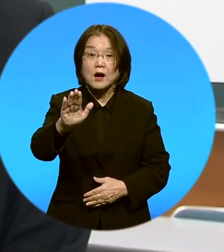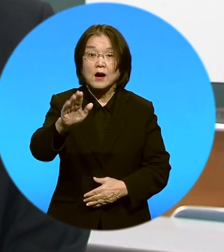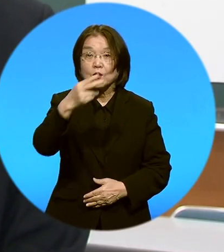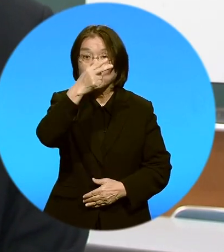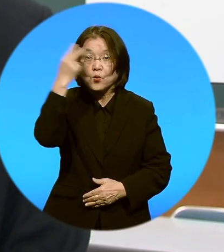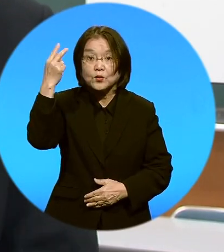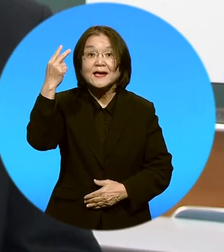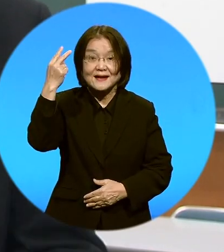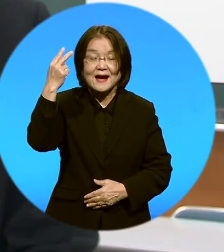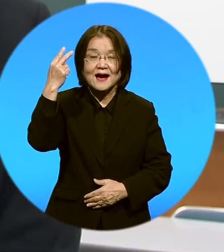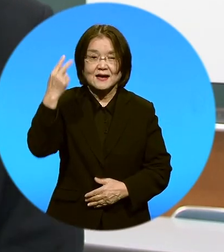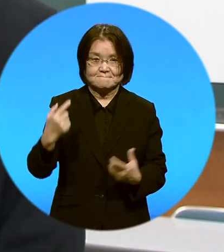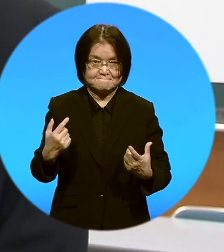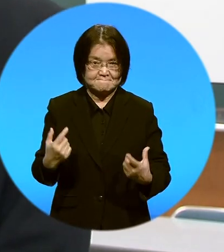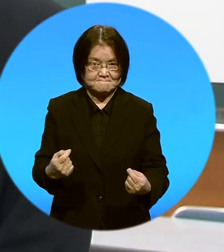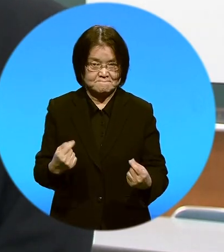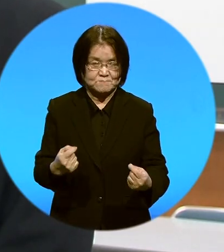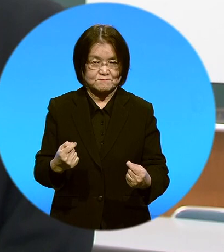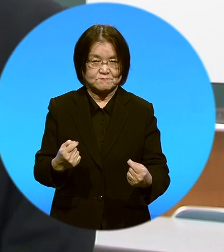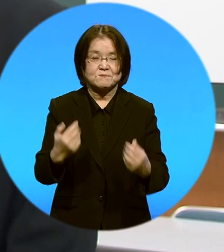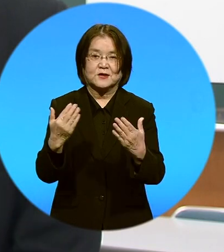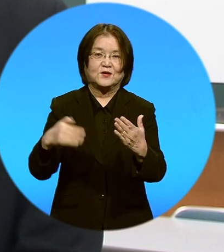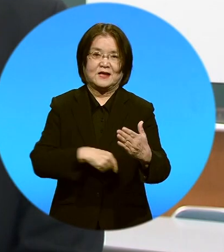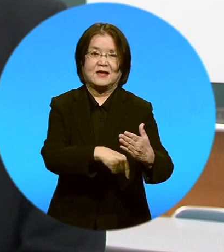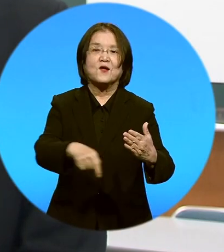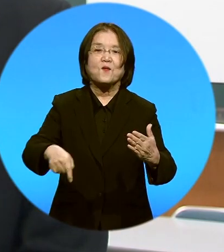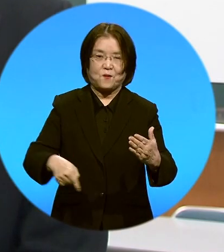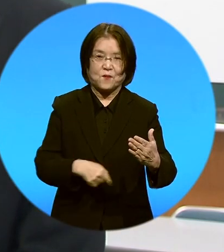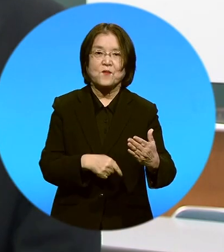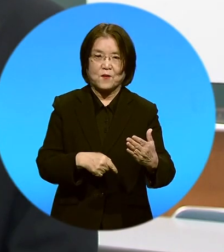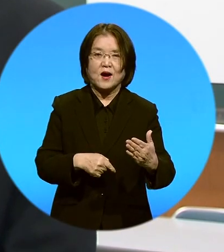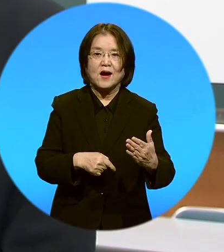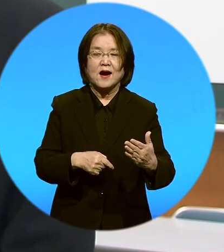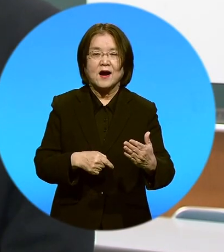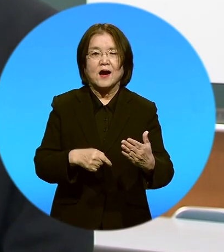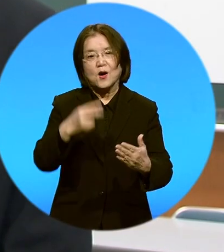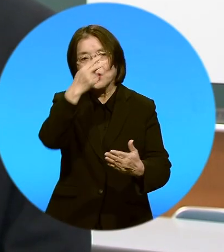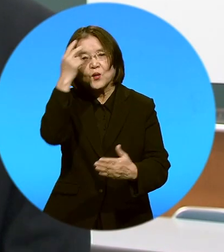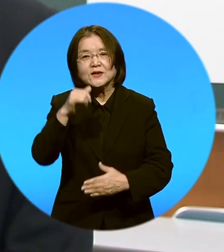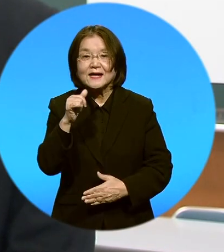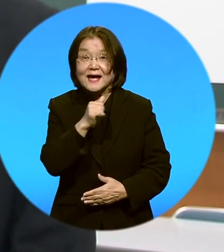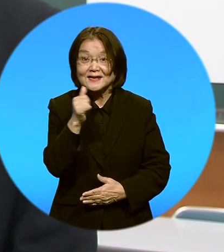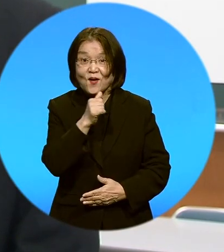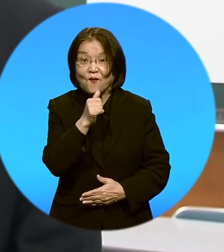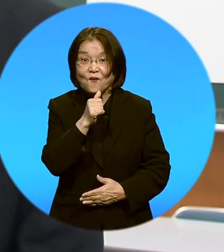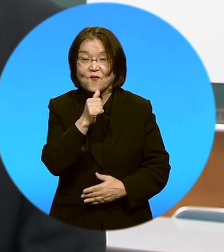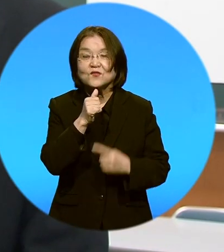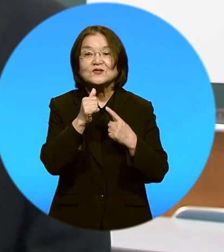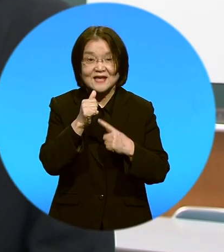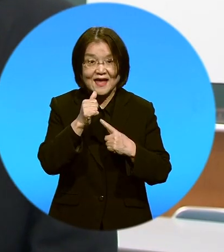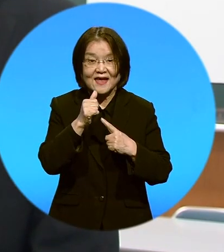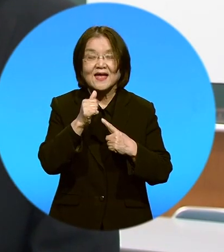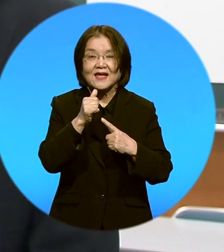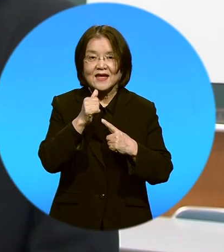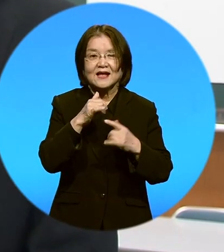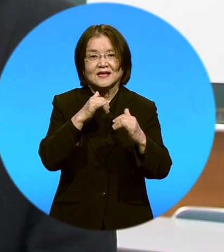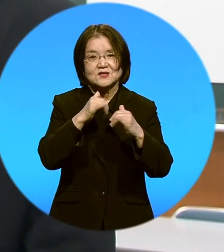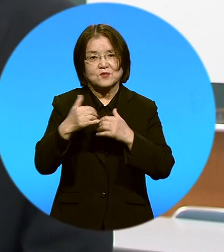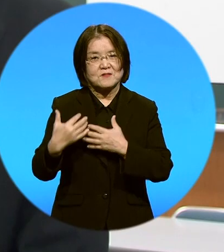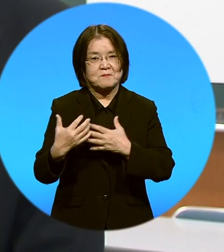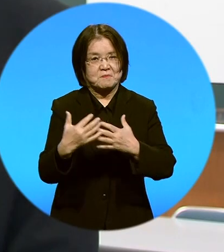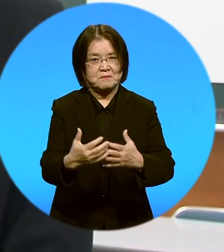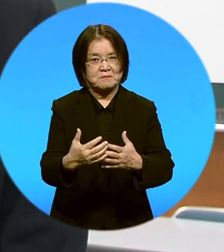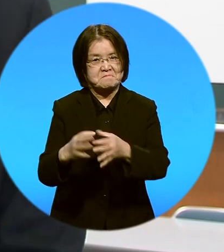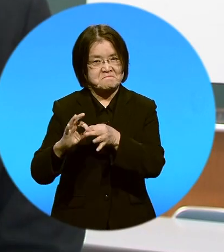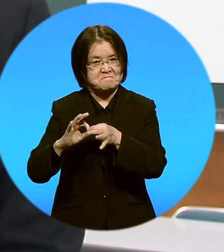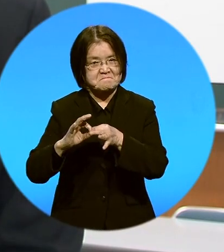生がしっかり今回勉強した内容を、高校生ガイドという形で町に提供できるように、持続